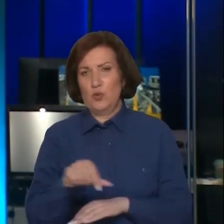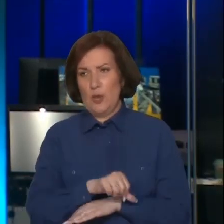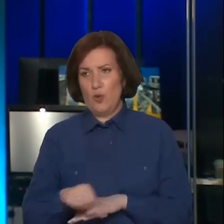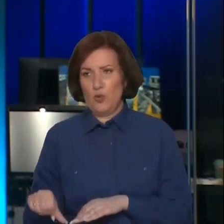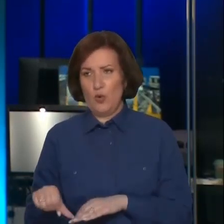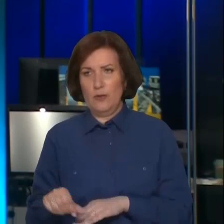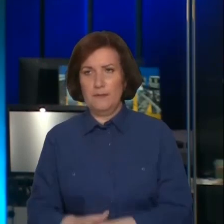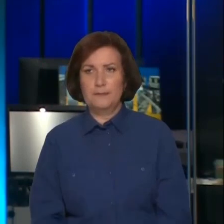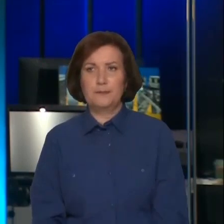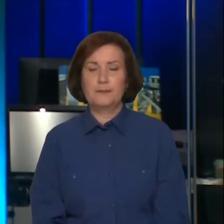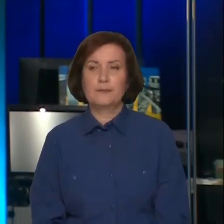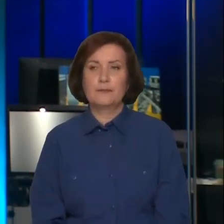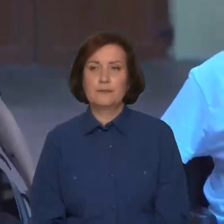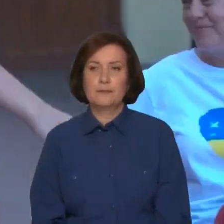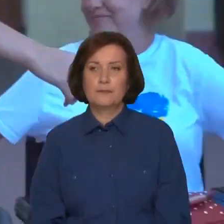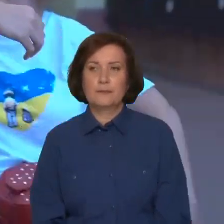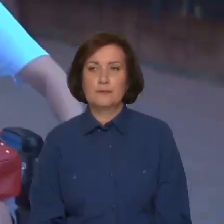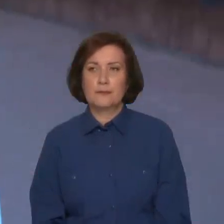кордон? Поділилися із Суспільним.